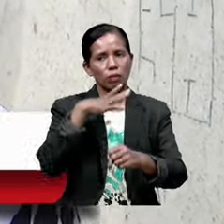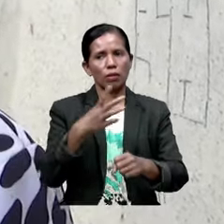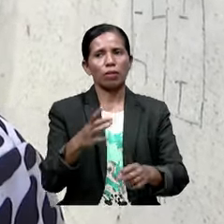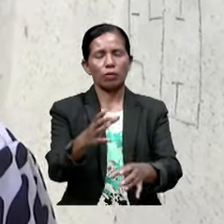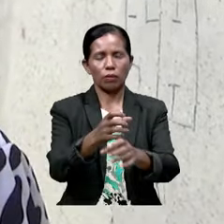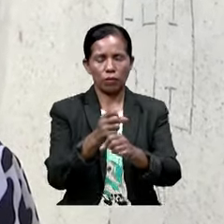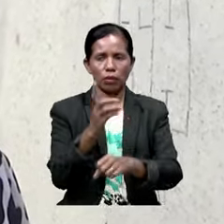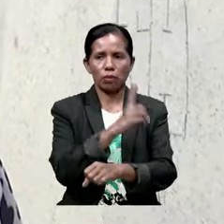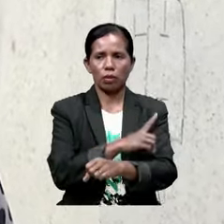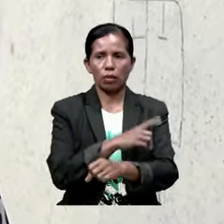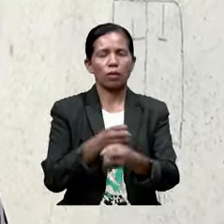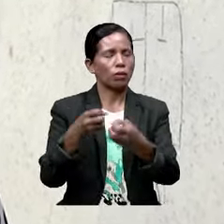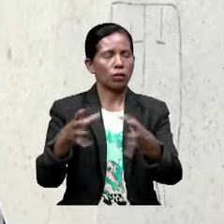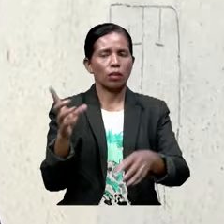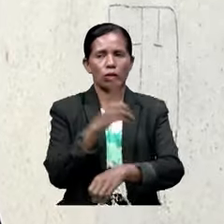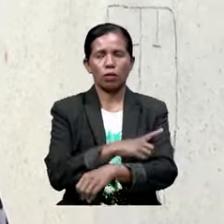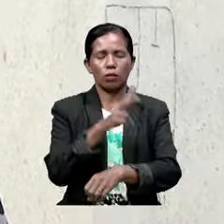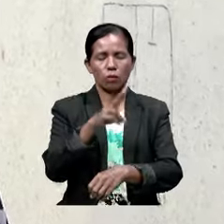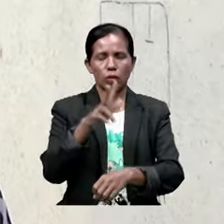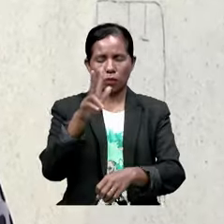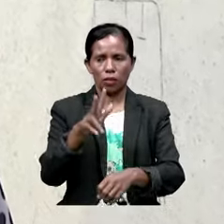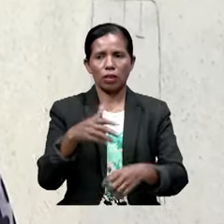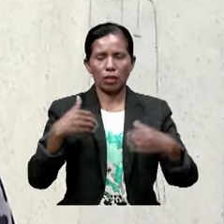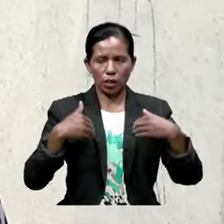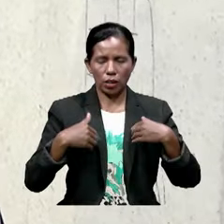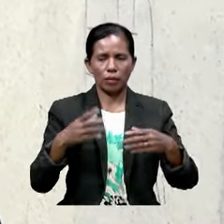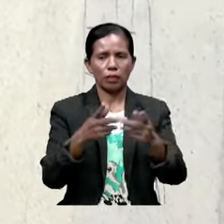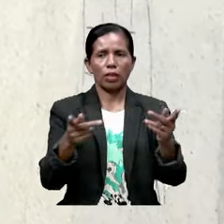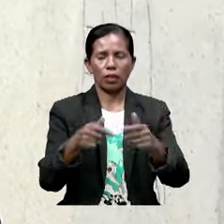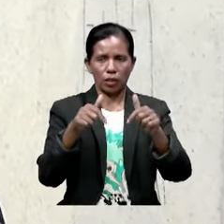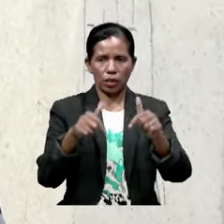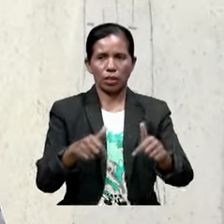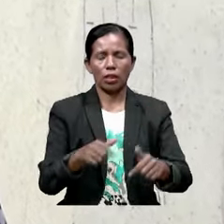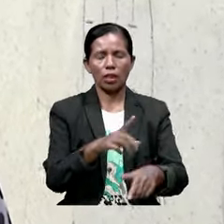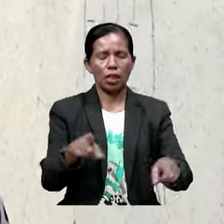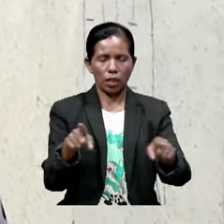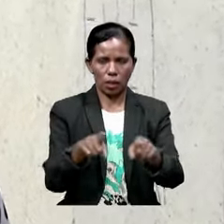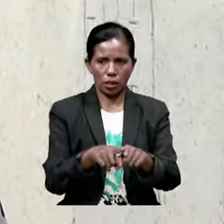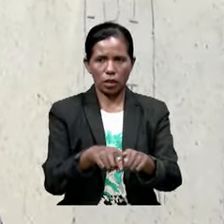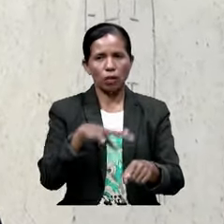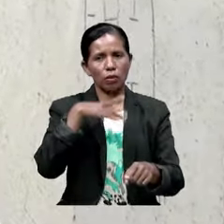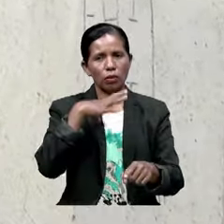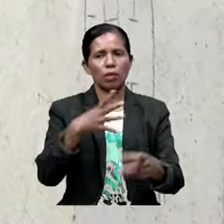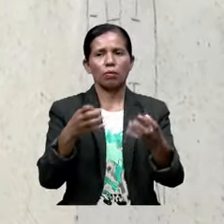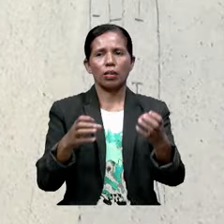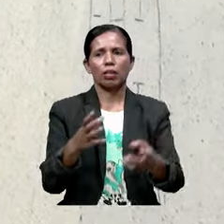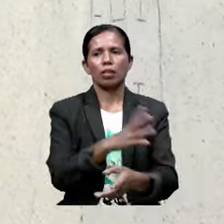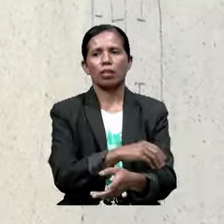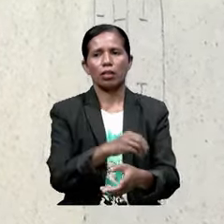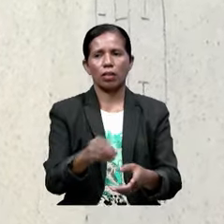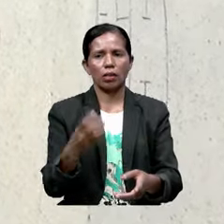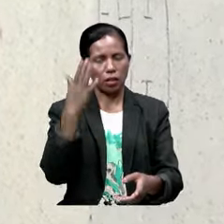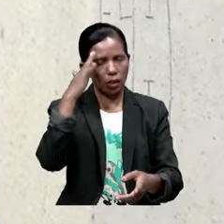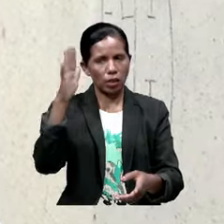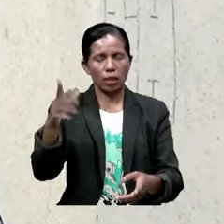trit lor-lor kalu busi kela loron dua tolo ne. Iha ne bairo ida Aimutin ne ni anesa ne ne. Ni busi kela ne mai sunu tia. Ola tere